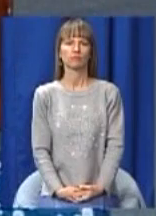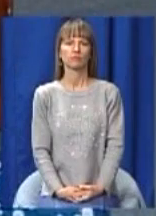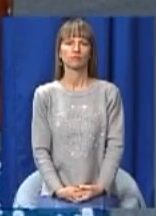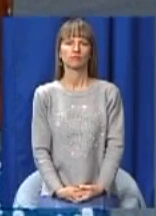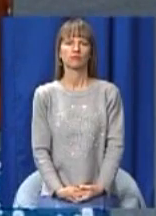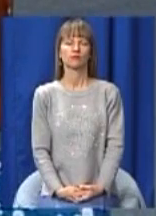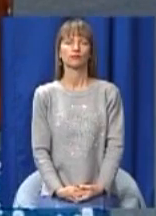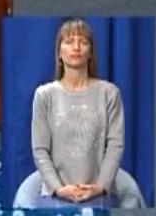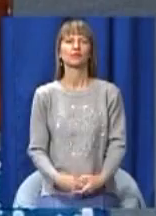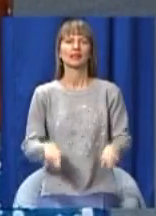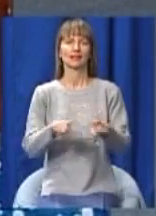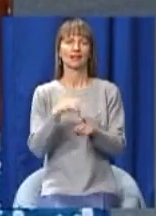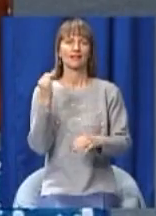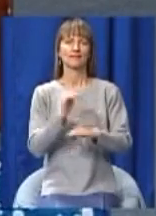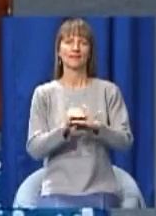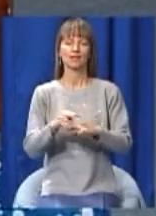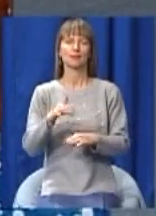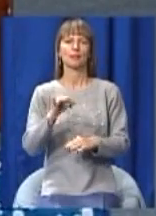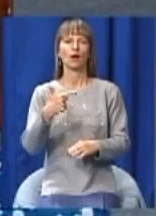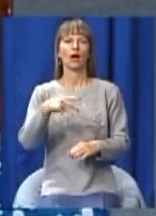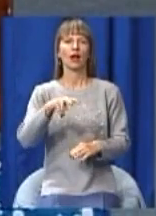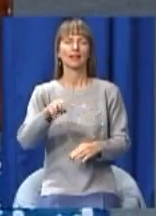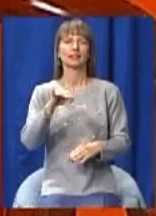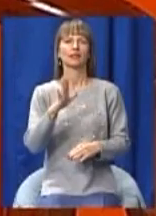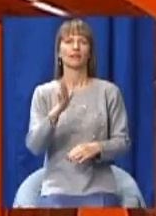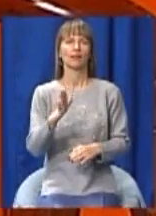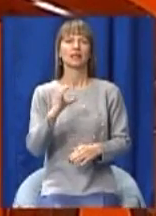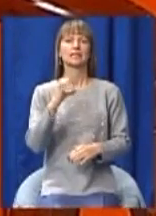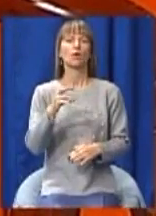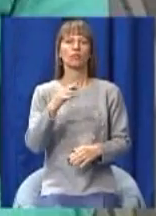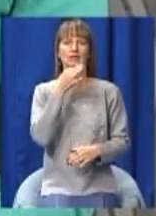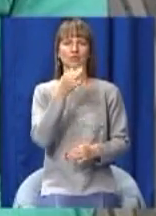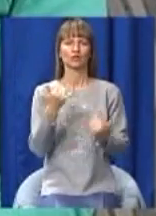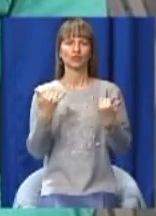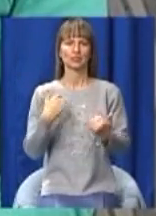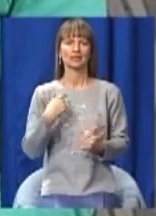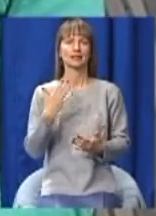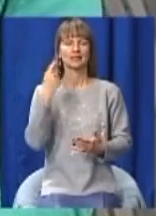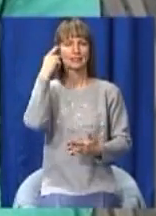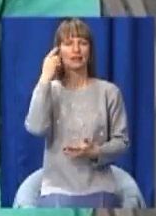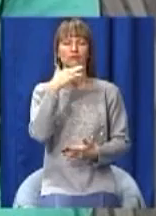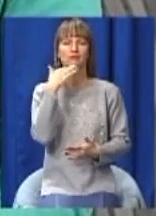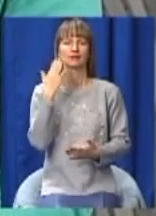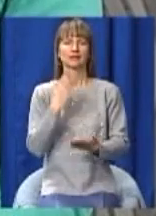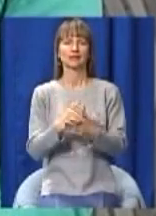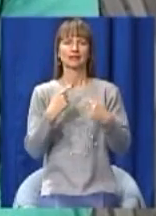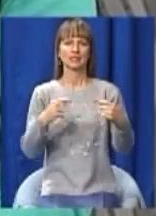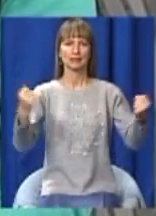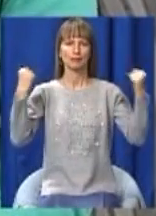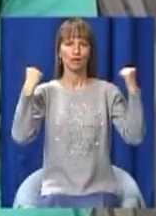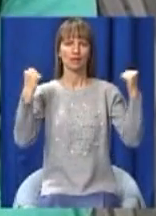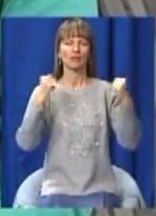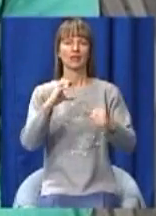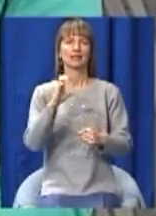ну властно такие тикали факты про гладиаторе sony а скажи а за раз я знаю напрямую даже палату и снуют резных таких спортивных